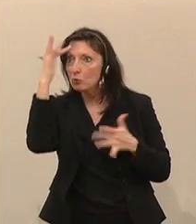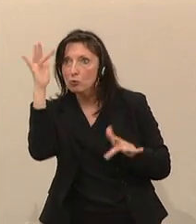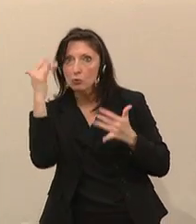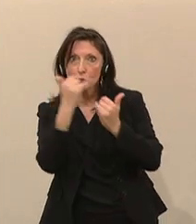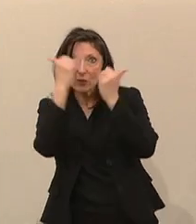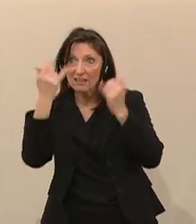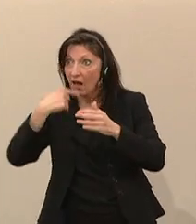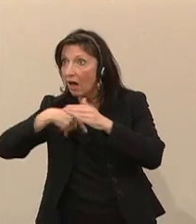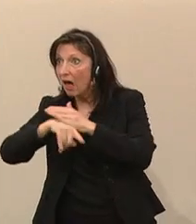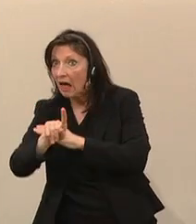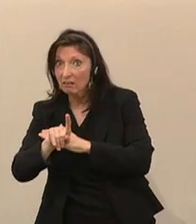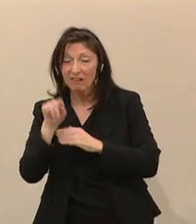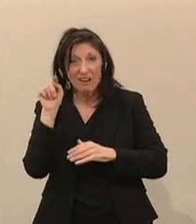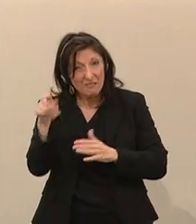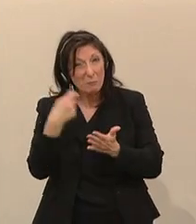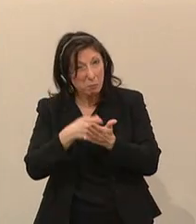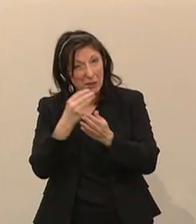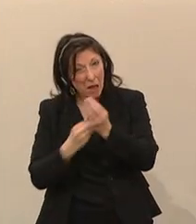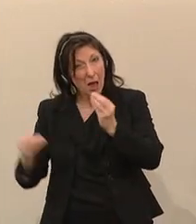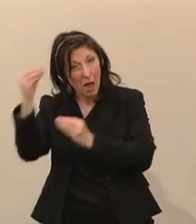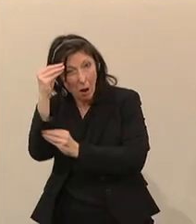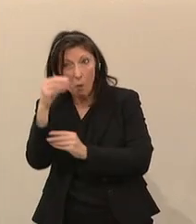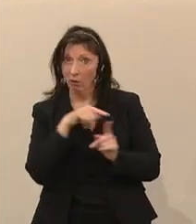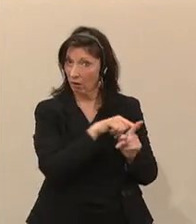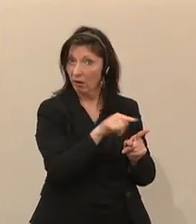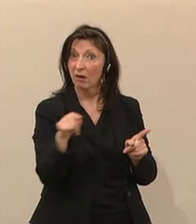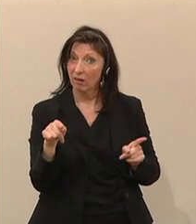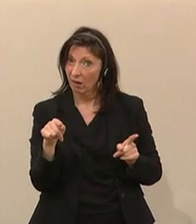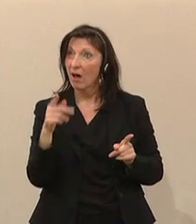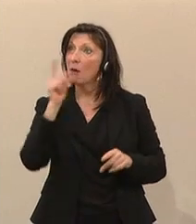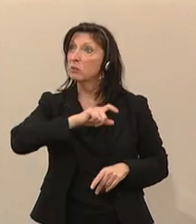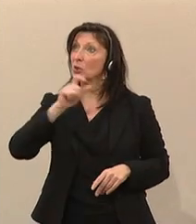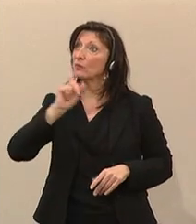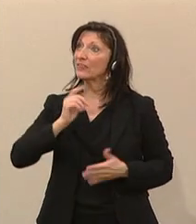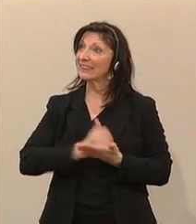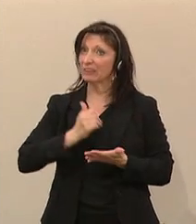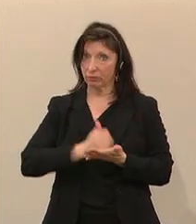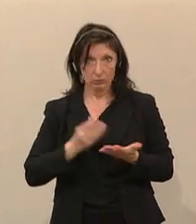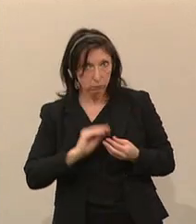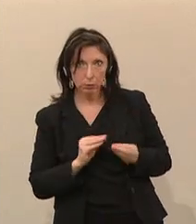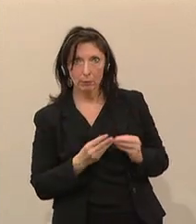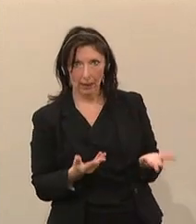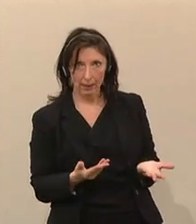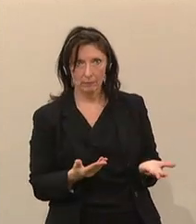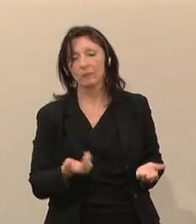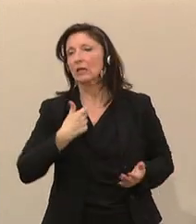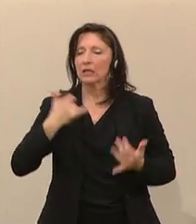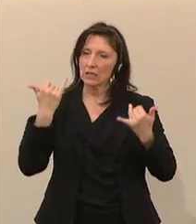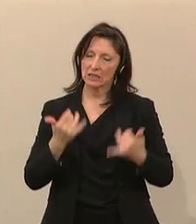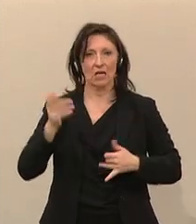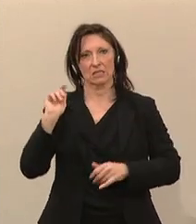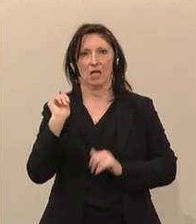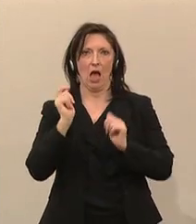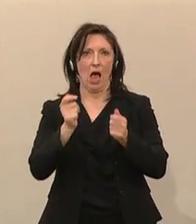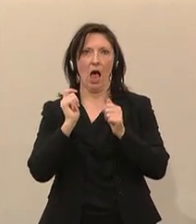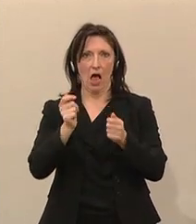Kultureinrichtungen in der Tat erhöht werden. Und ich bringe daher einen Abänderungsantrag der Abgeordneten Zingel, Bruno Rossmann, Freundinnen und Freunde